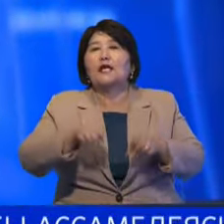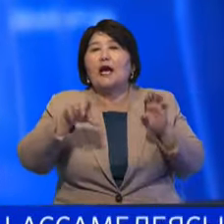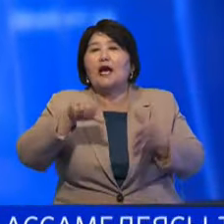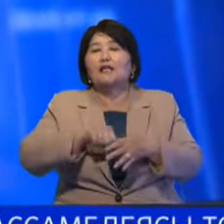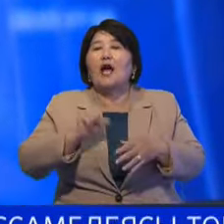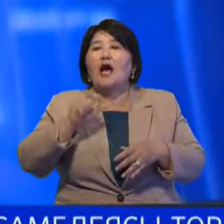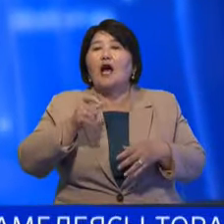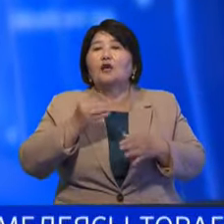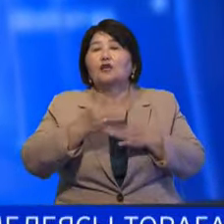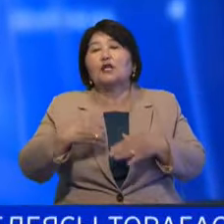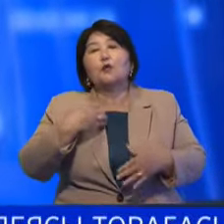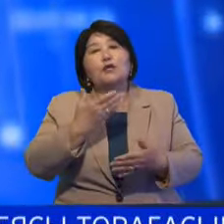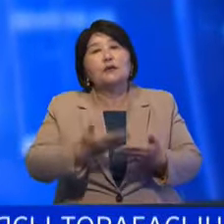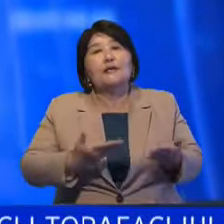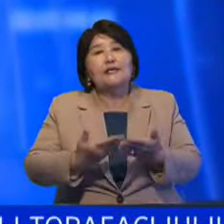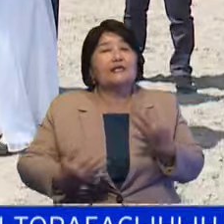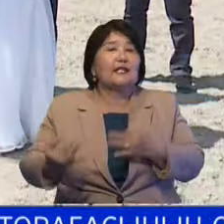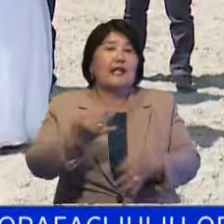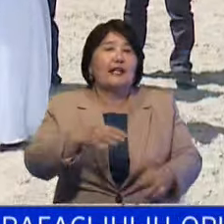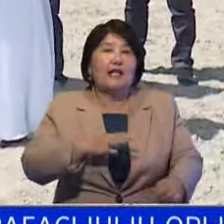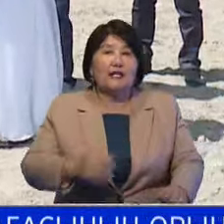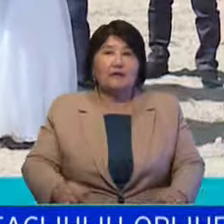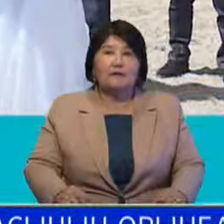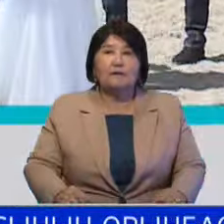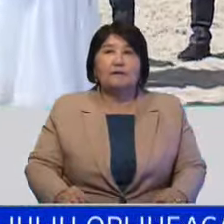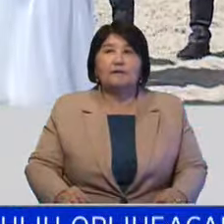агро саладағы өзекті мәселелерді талқылады.